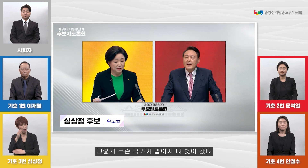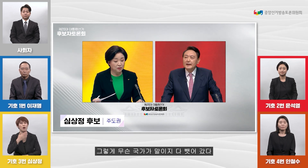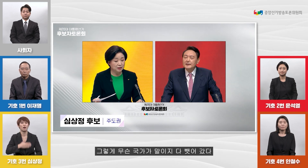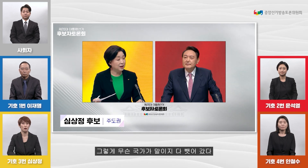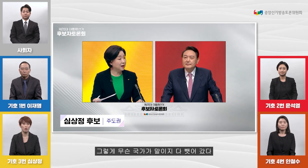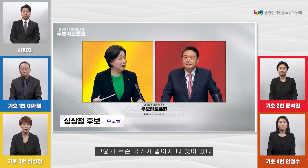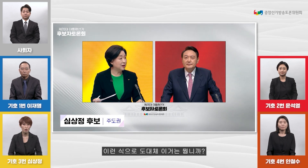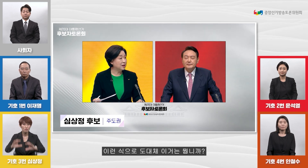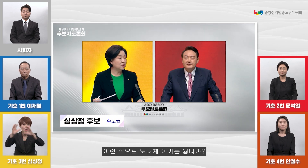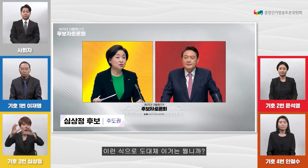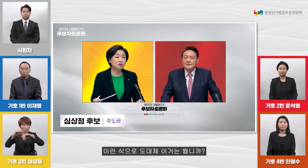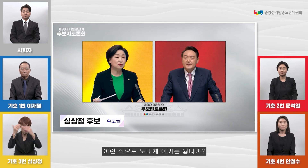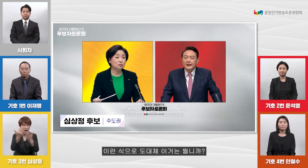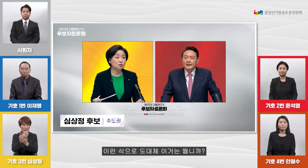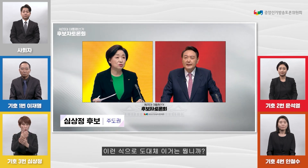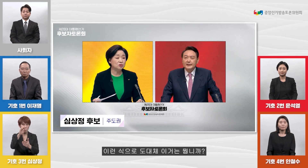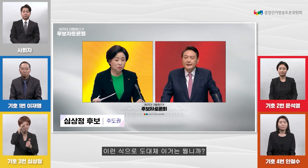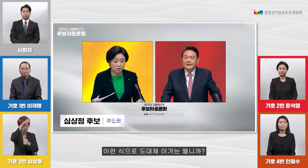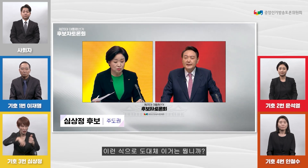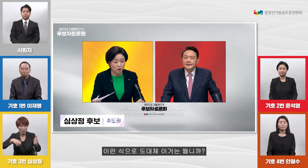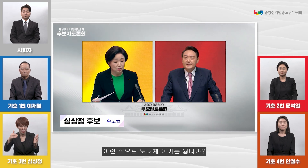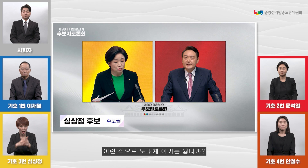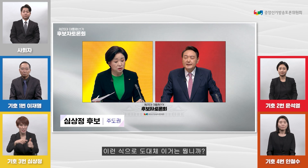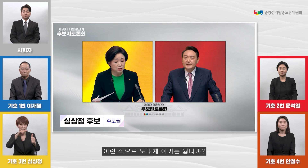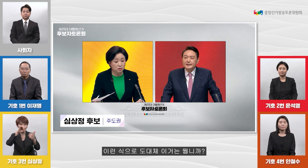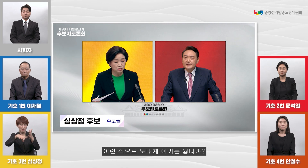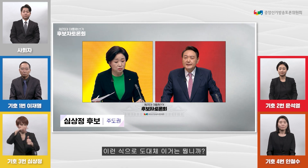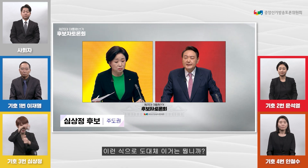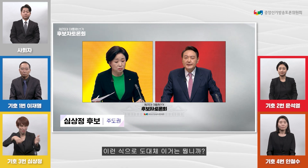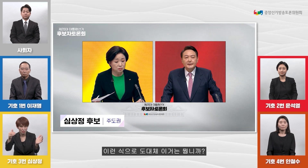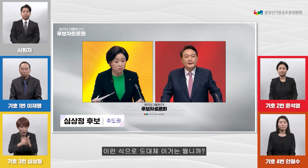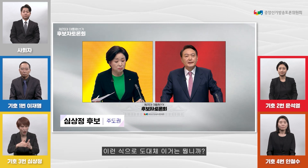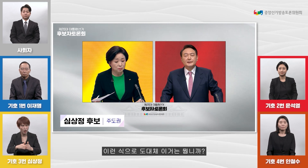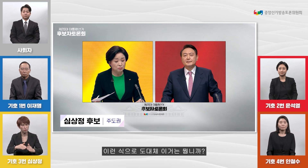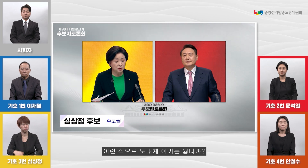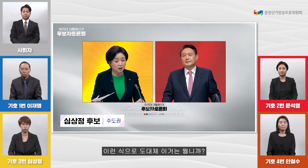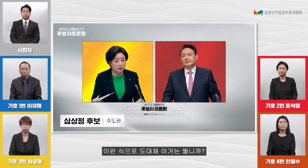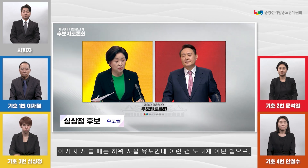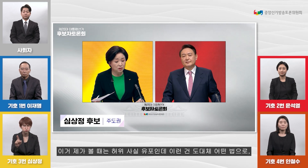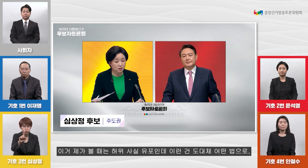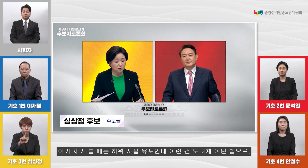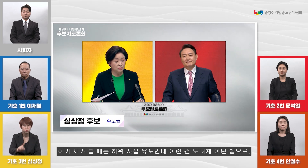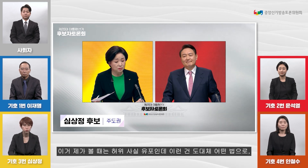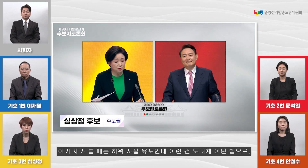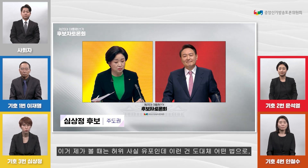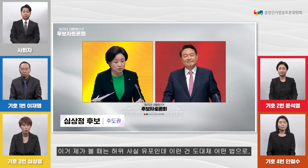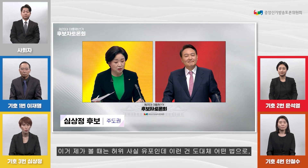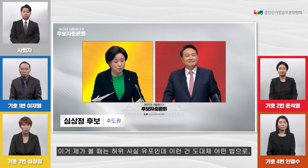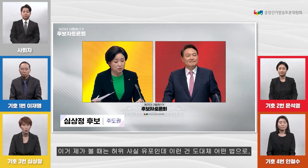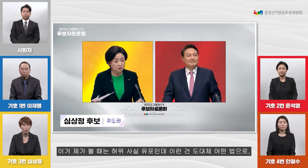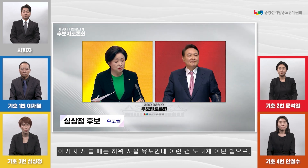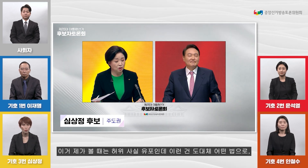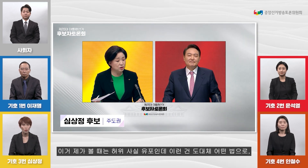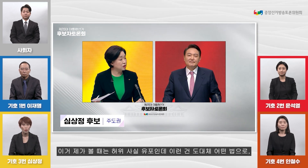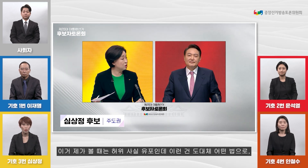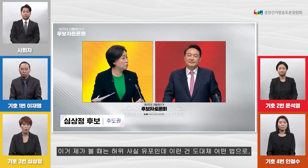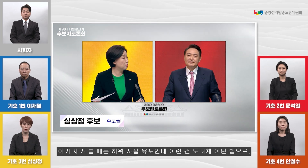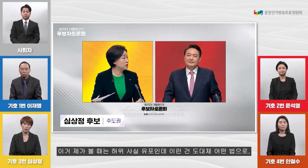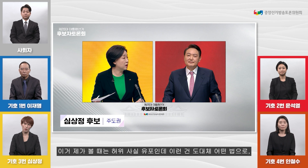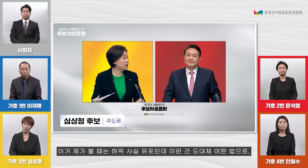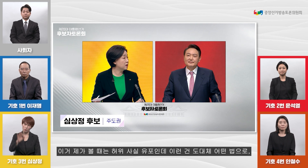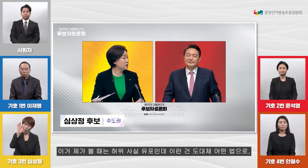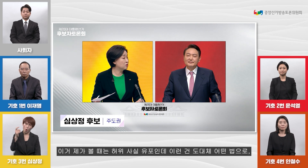다 뺏어갔다 이런 식으로 이거는 도대체 이거는 그 뭡니까 이거 그 제가 볼 때는